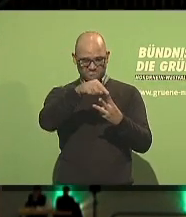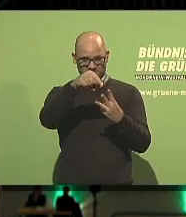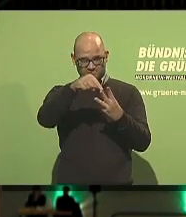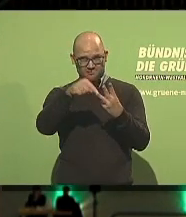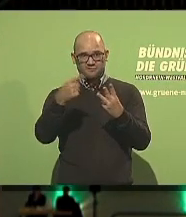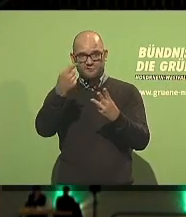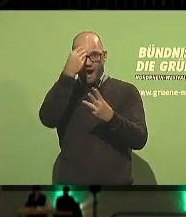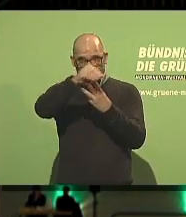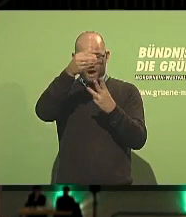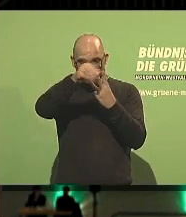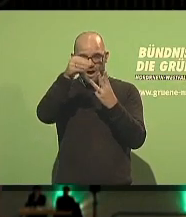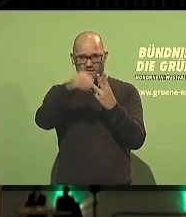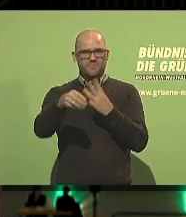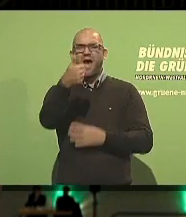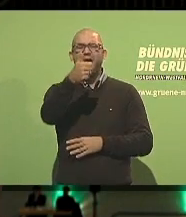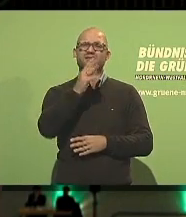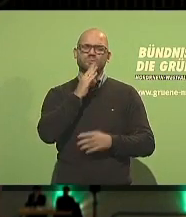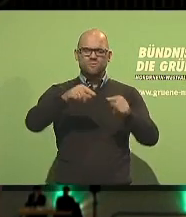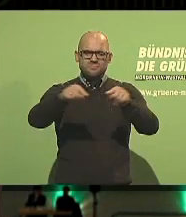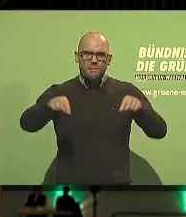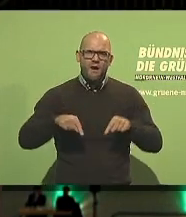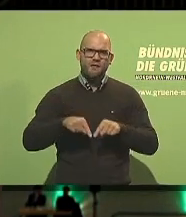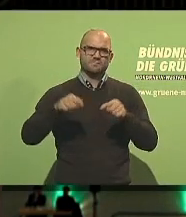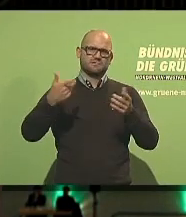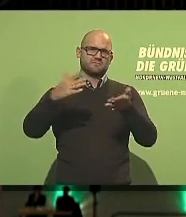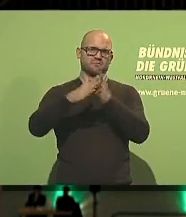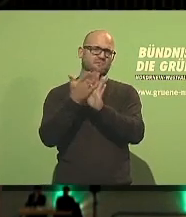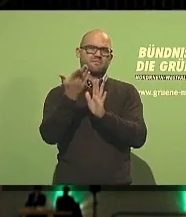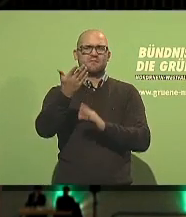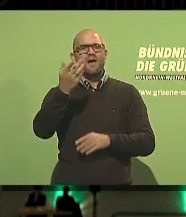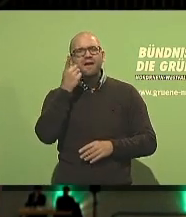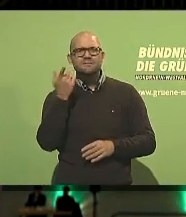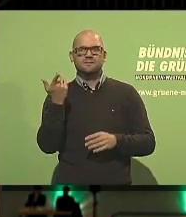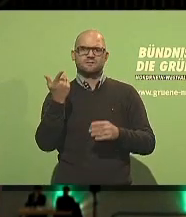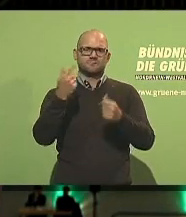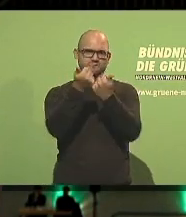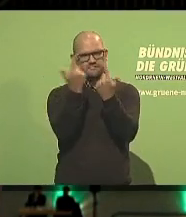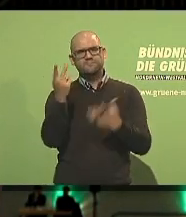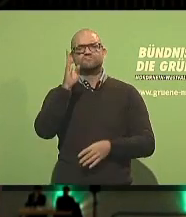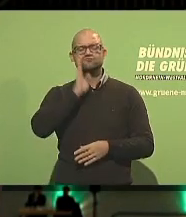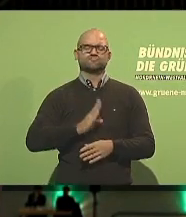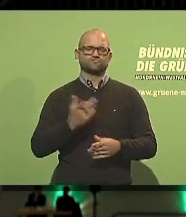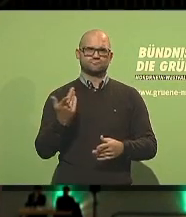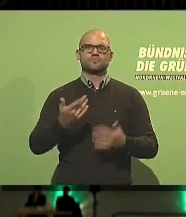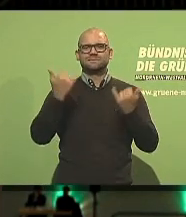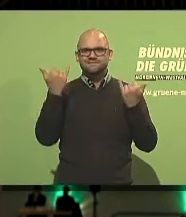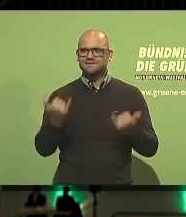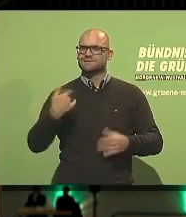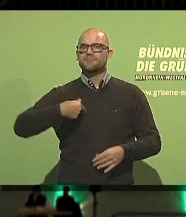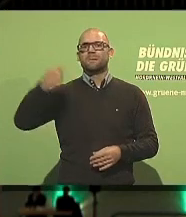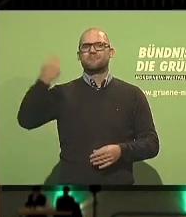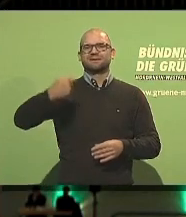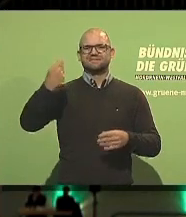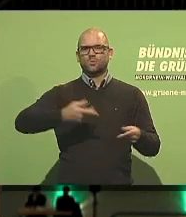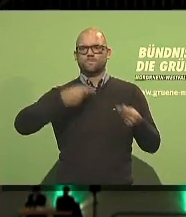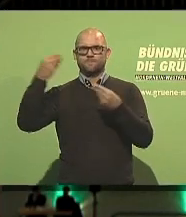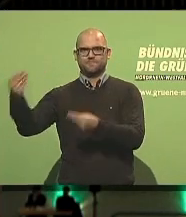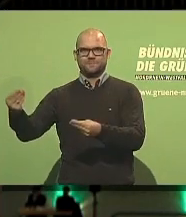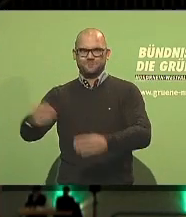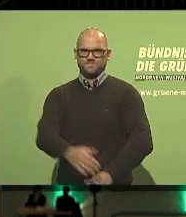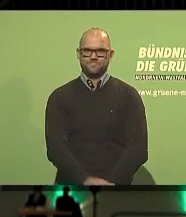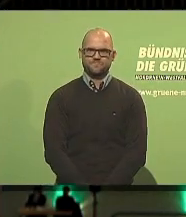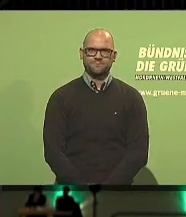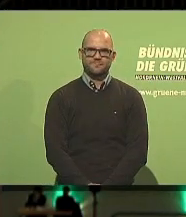drin sein müsst und wann vielleicht nicht. Die Bitte von der Seite und jetzt übergeben wir hier vorne im Präsidium.